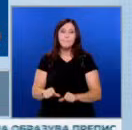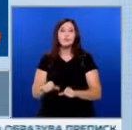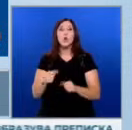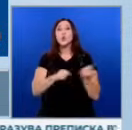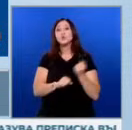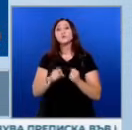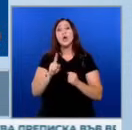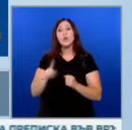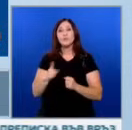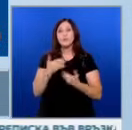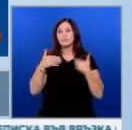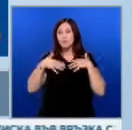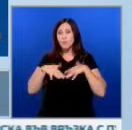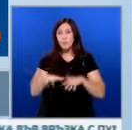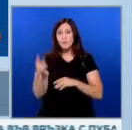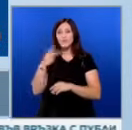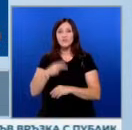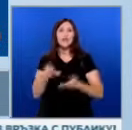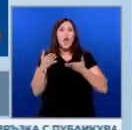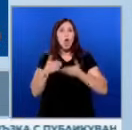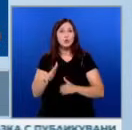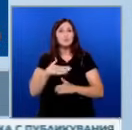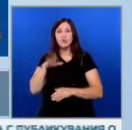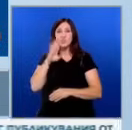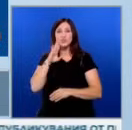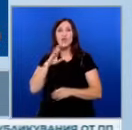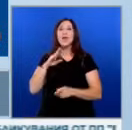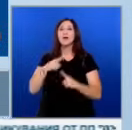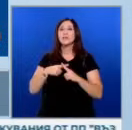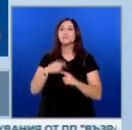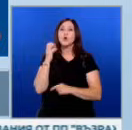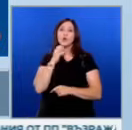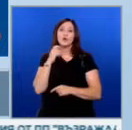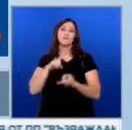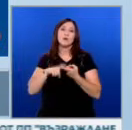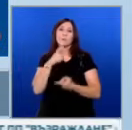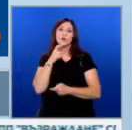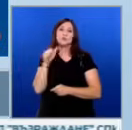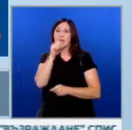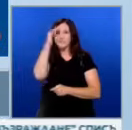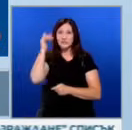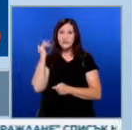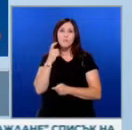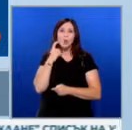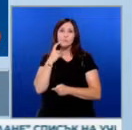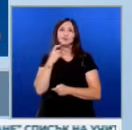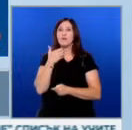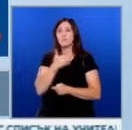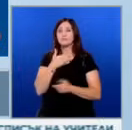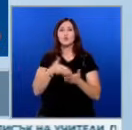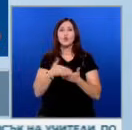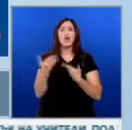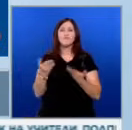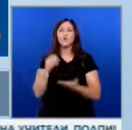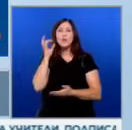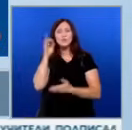да повтарям, е рожба на своите бащи Христо Иванов, Кирил Петков, Асен Василев, Бойко Борисов и Делян Пеевски. Защото каквото и да е